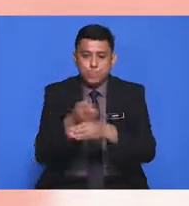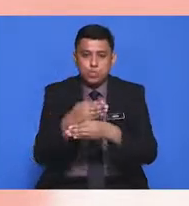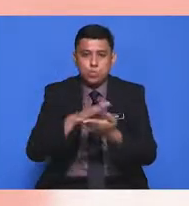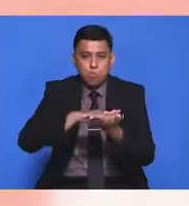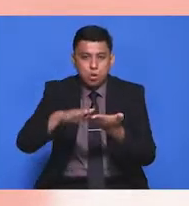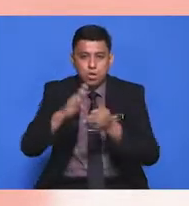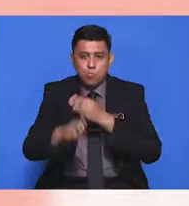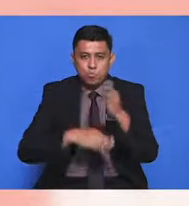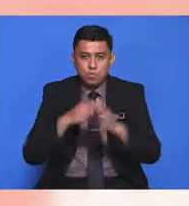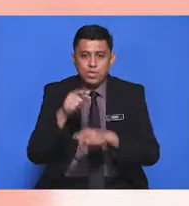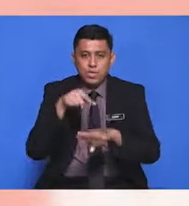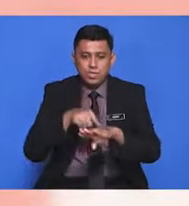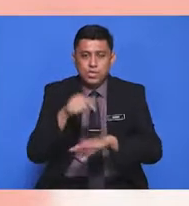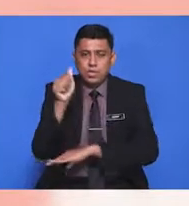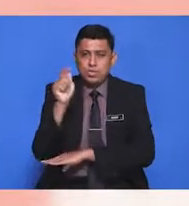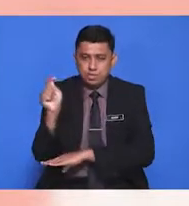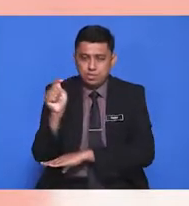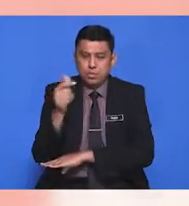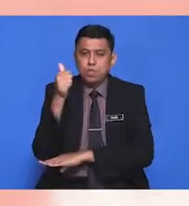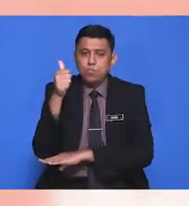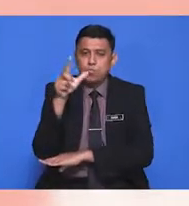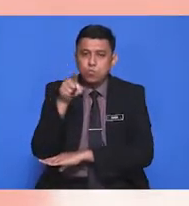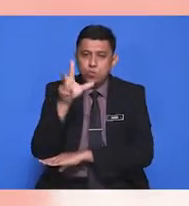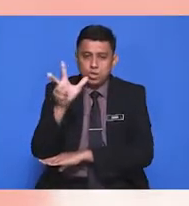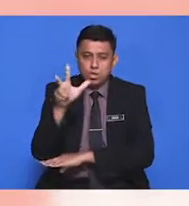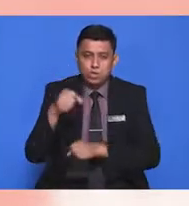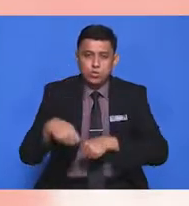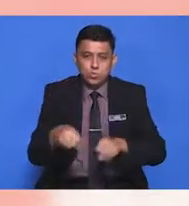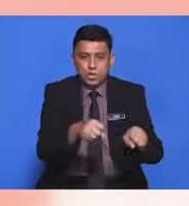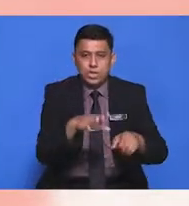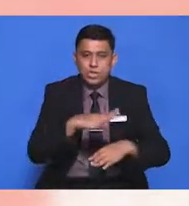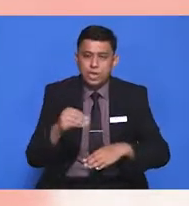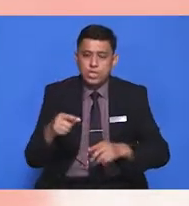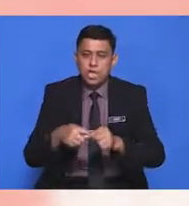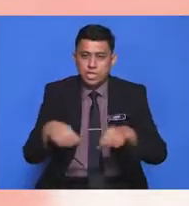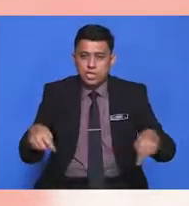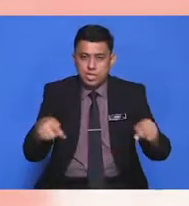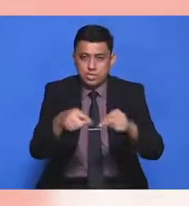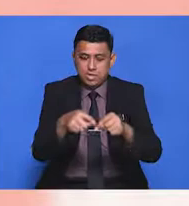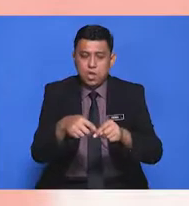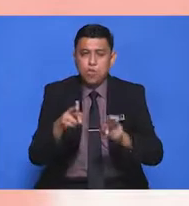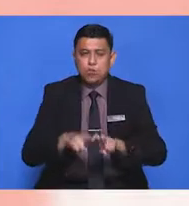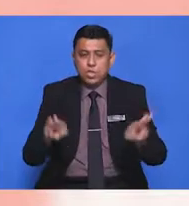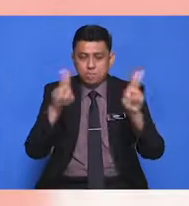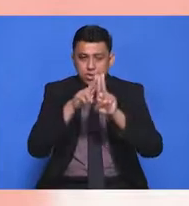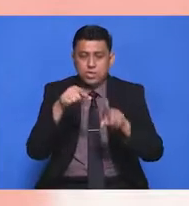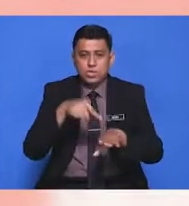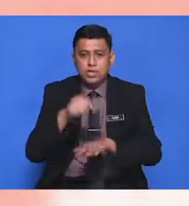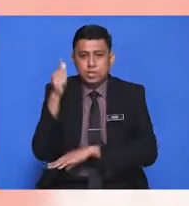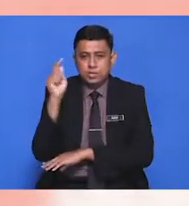Asia Tenggara dan 10.3 sungai dan tasik utama di Asia Tenggara. Mari kita